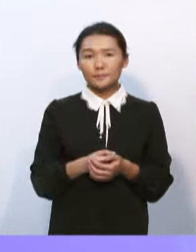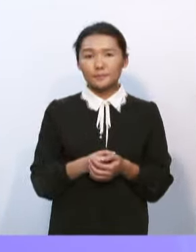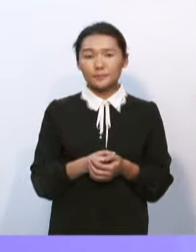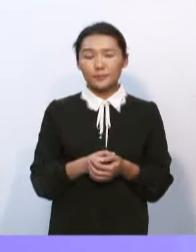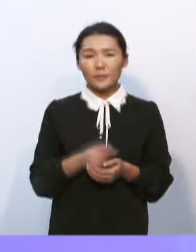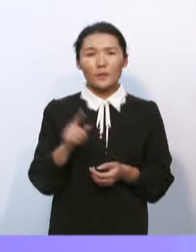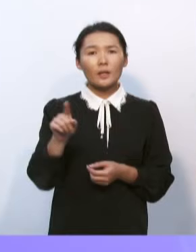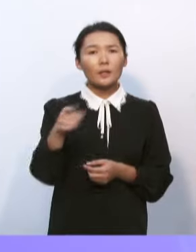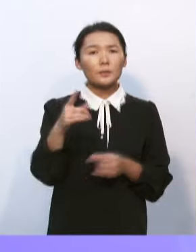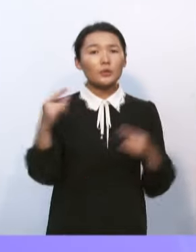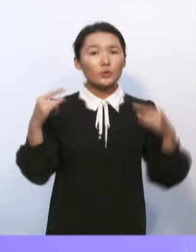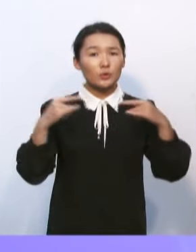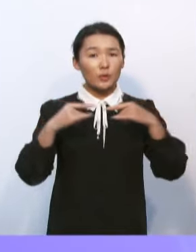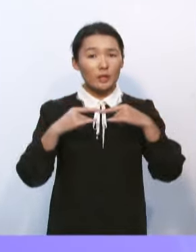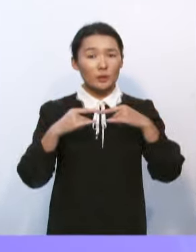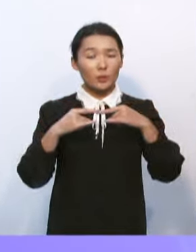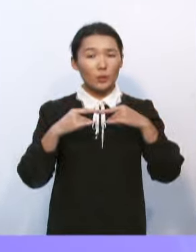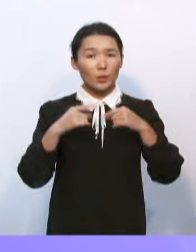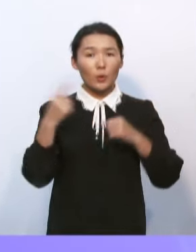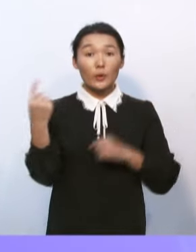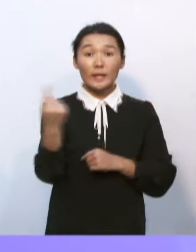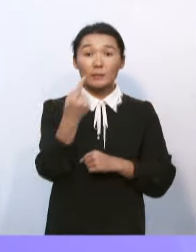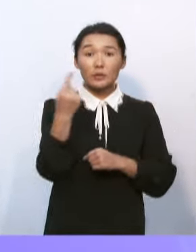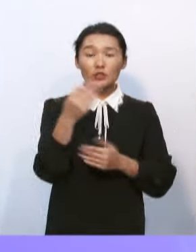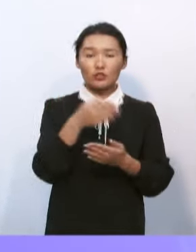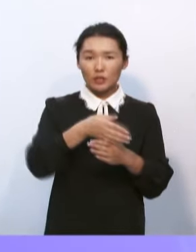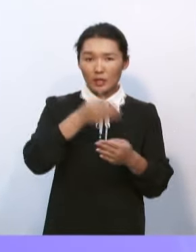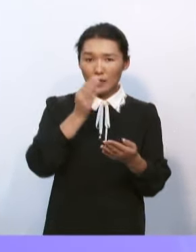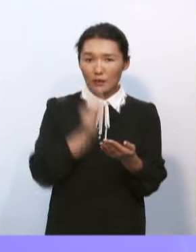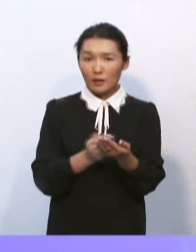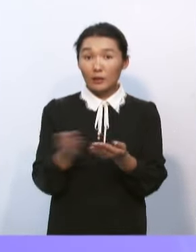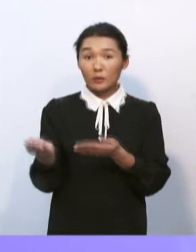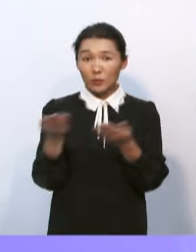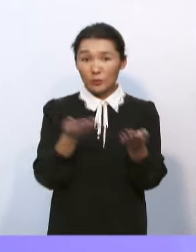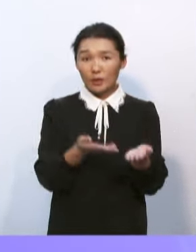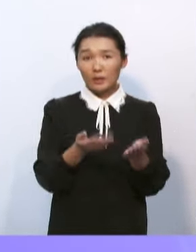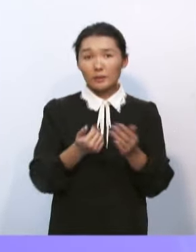Эмне үчүн дастарконго эң биринчи нан коюлат?